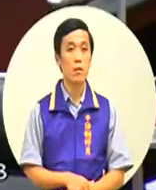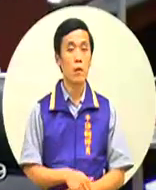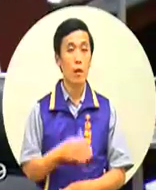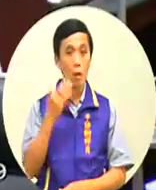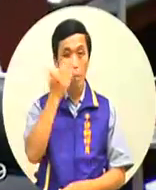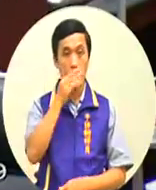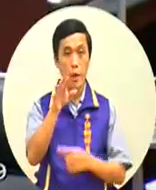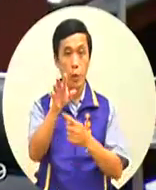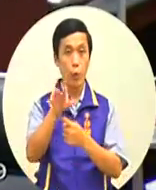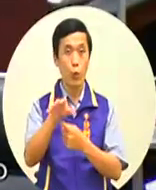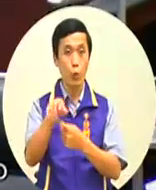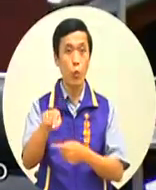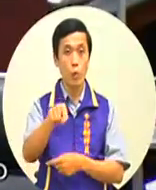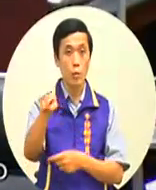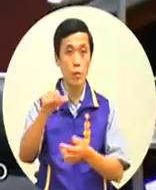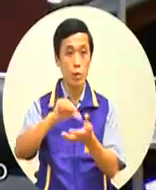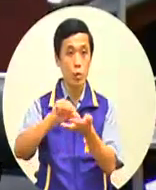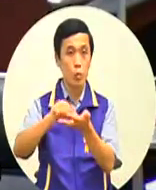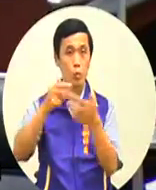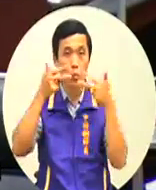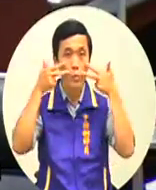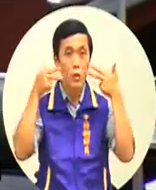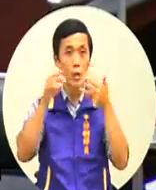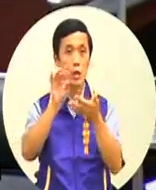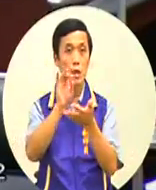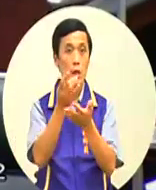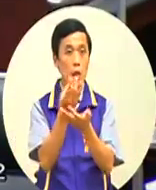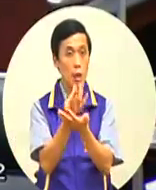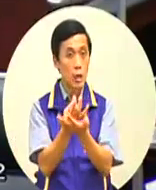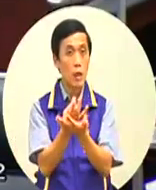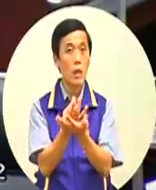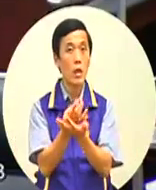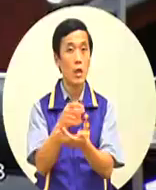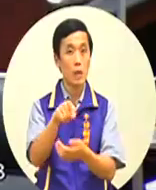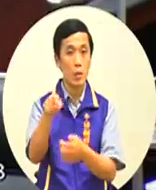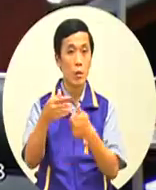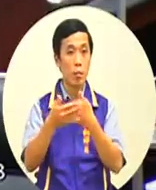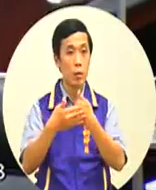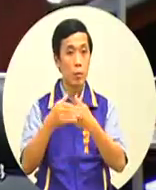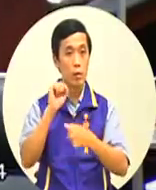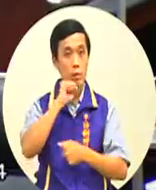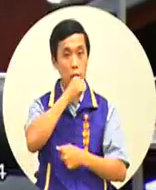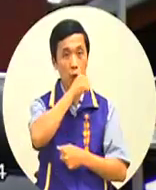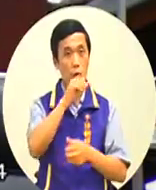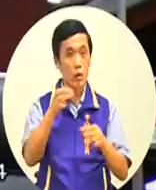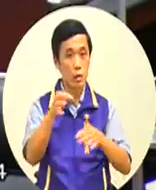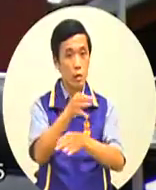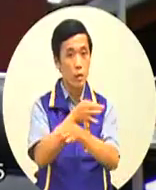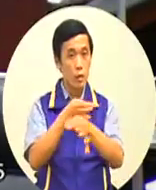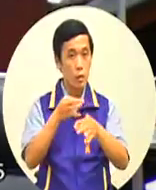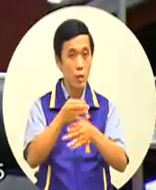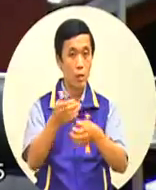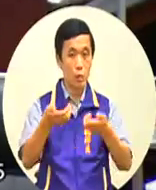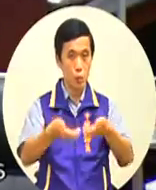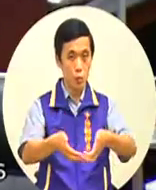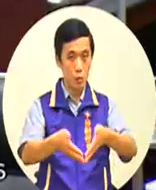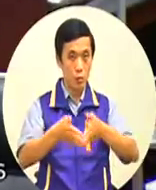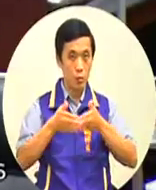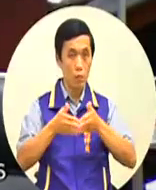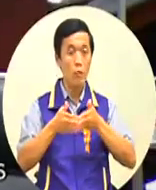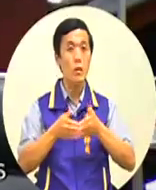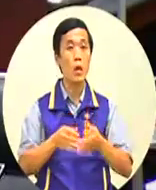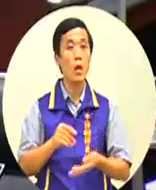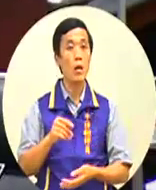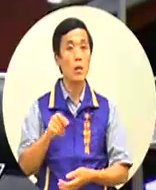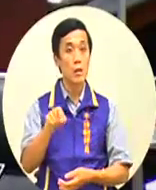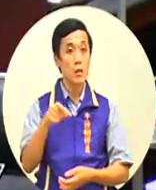容吼，亚联替咱美容的经济，事实是一个真重要的啦。但是你要